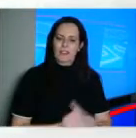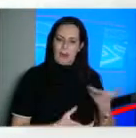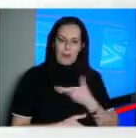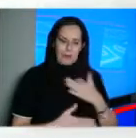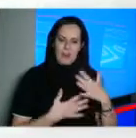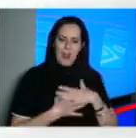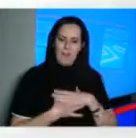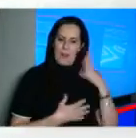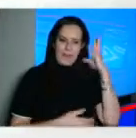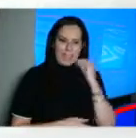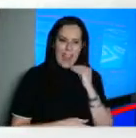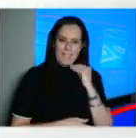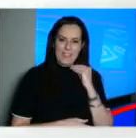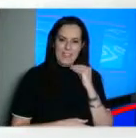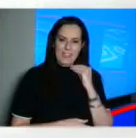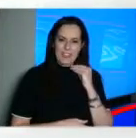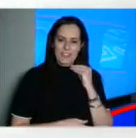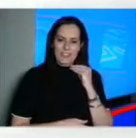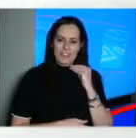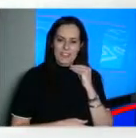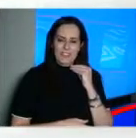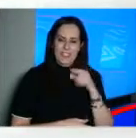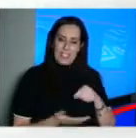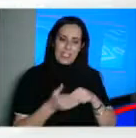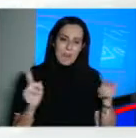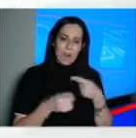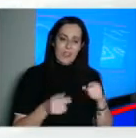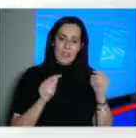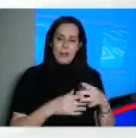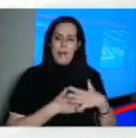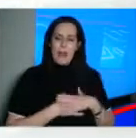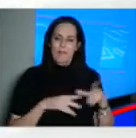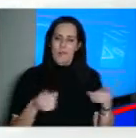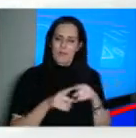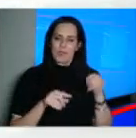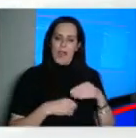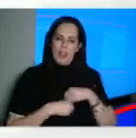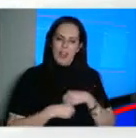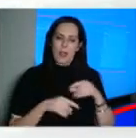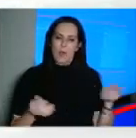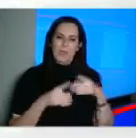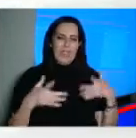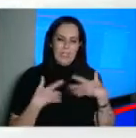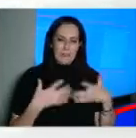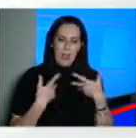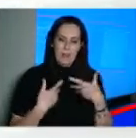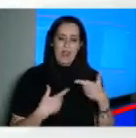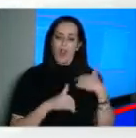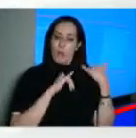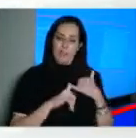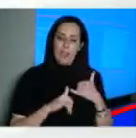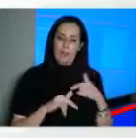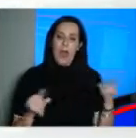זה באהבה, בכיף. כי זה מוזיקה שבאה מהלב, מוזיקה שבאה מהנשמה, מוזיקה שמחה. אנחנו מביאים